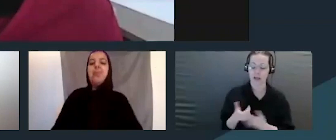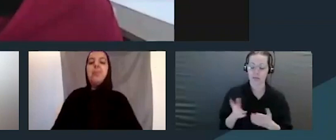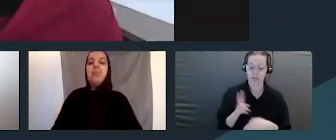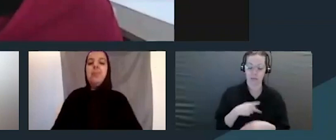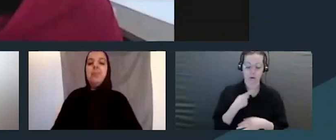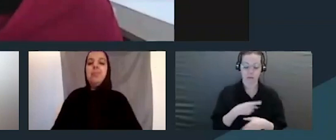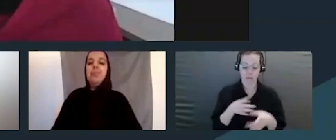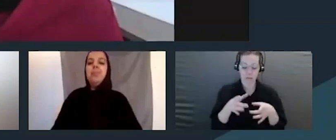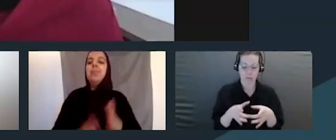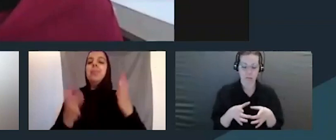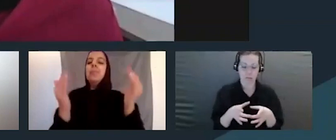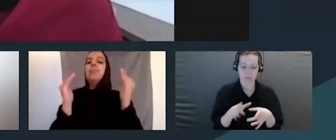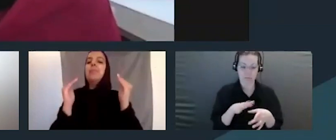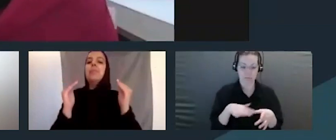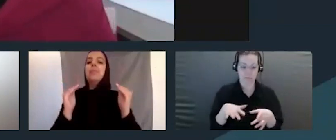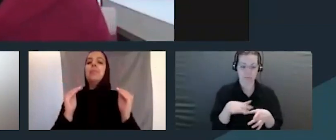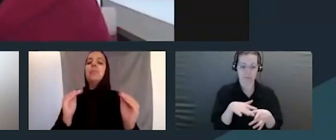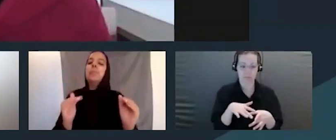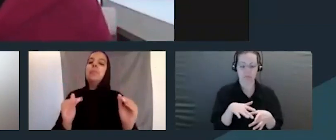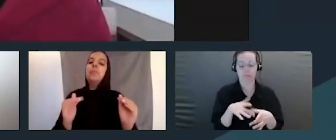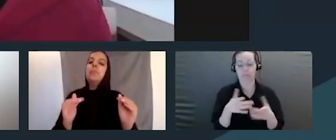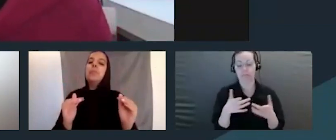ce sera Mirek.